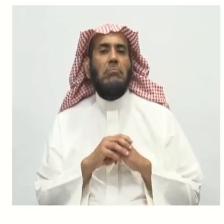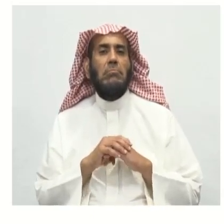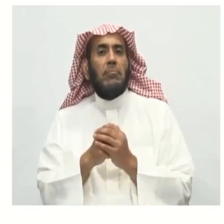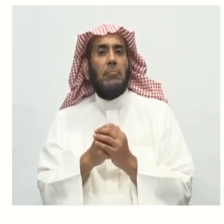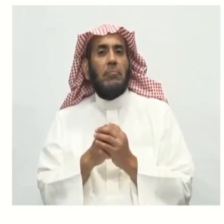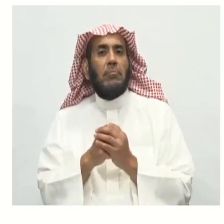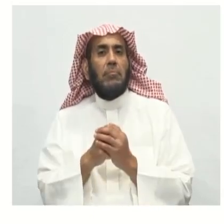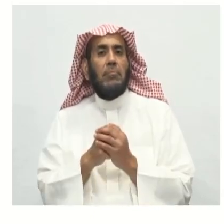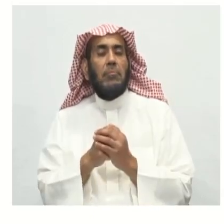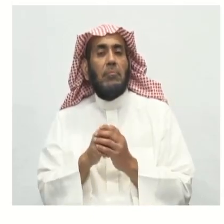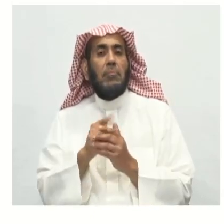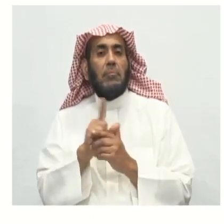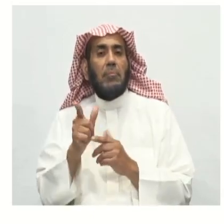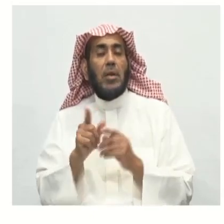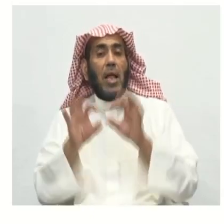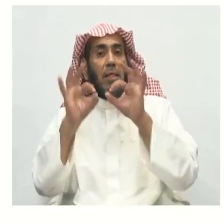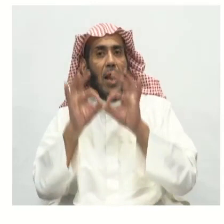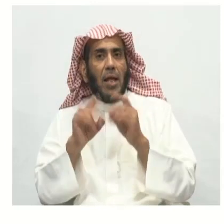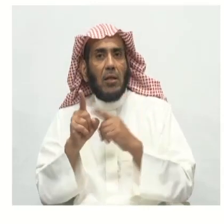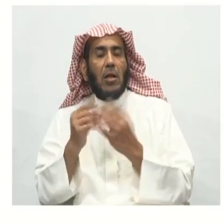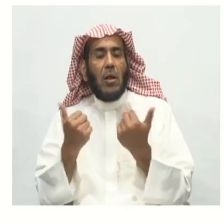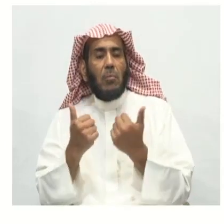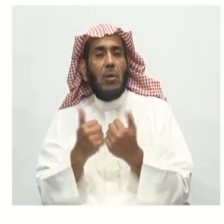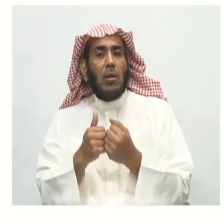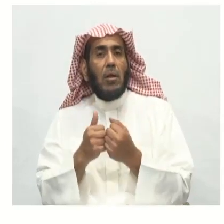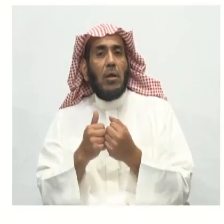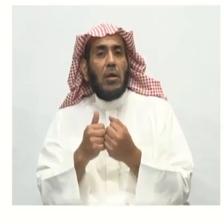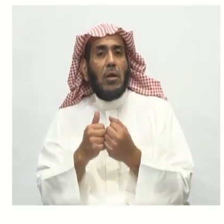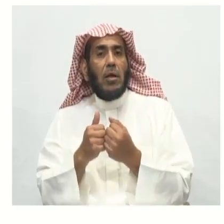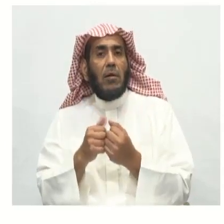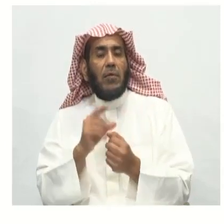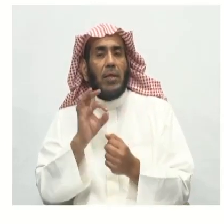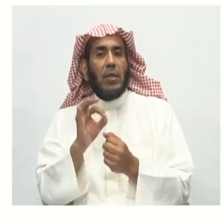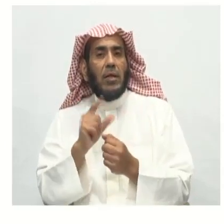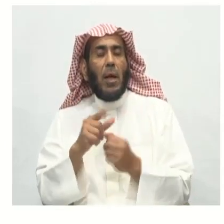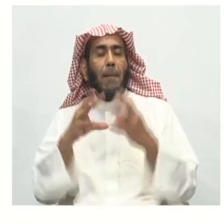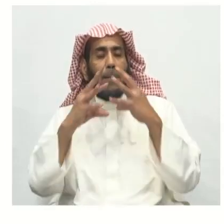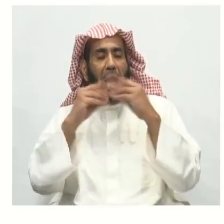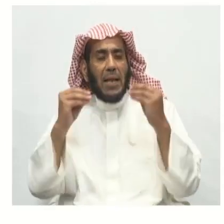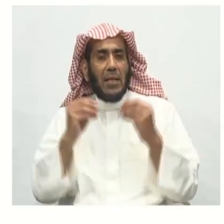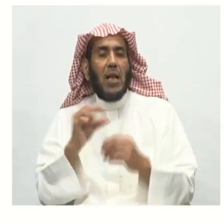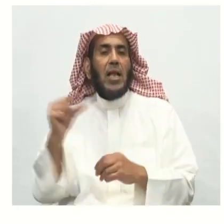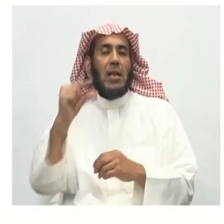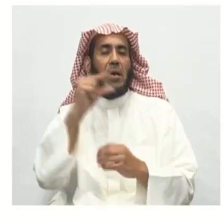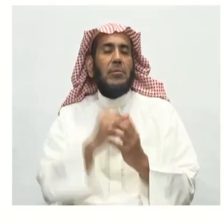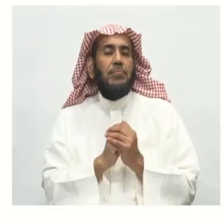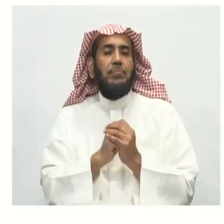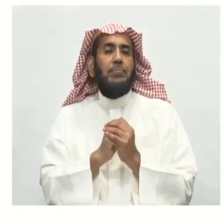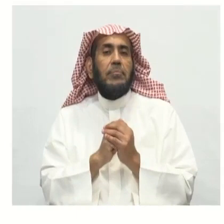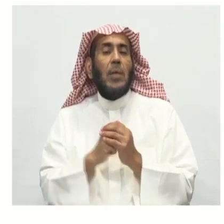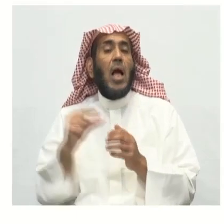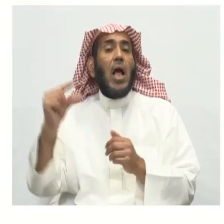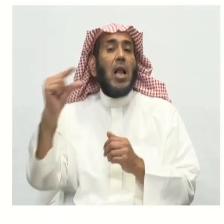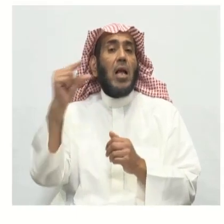قصصا هذه ايات دعونا نبدا في ذكر معاني الكلمات